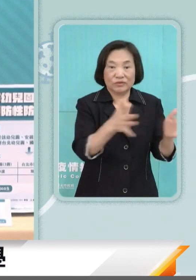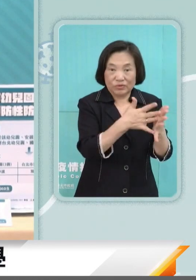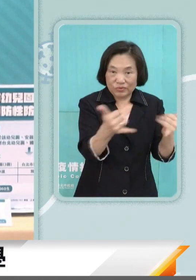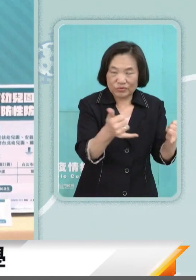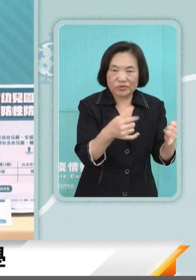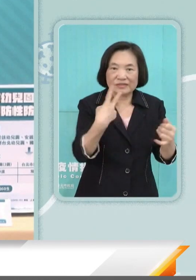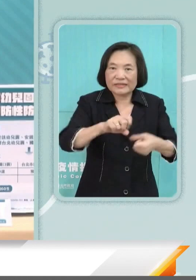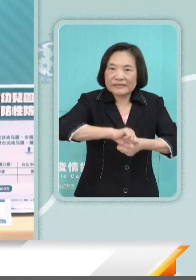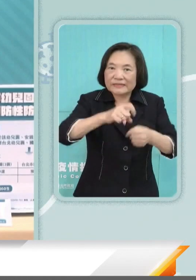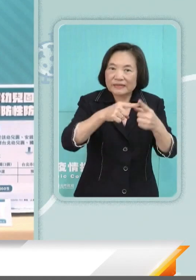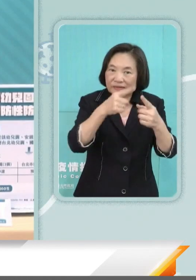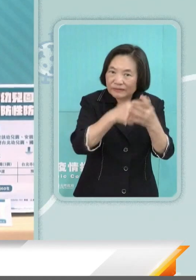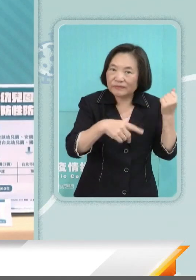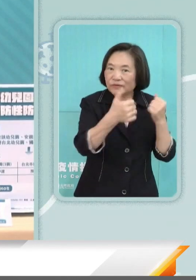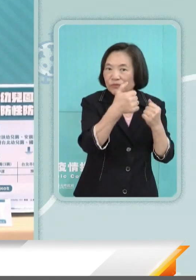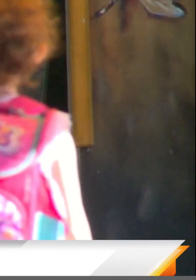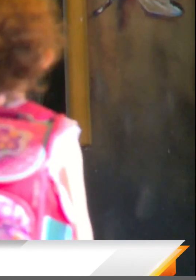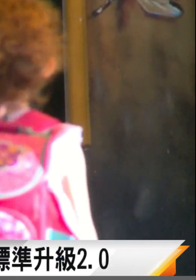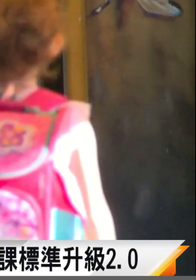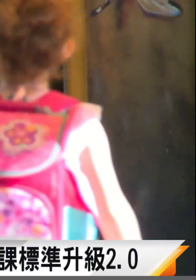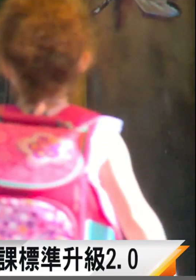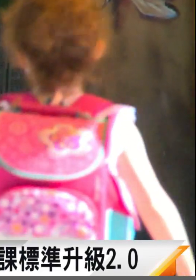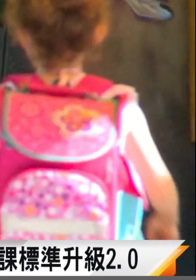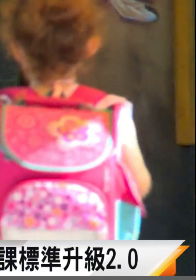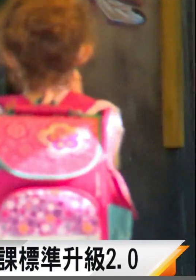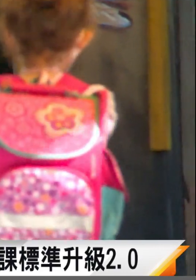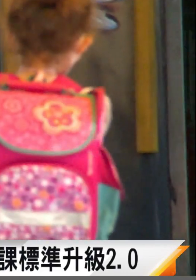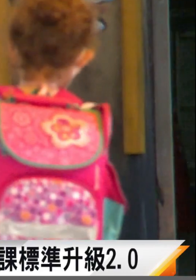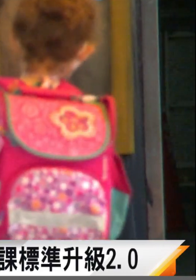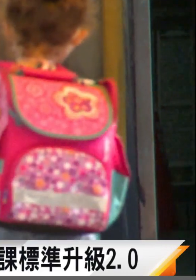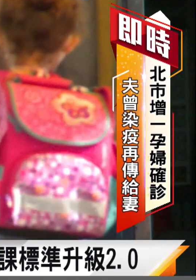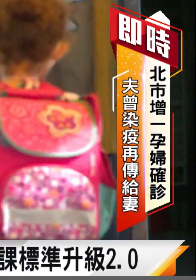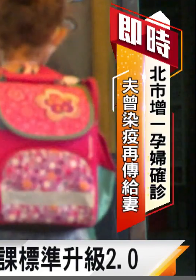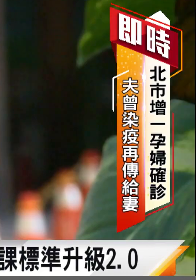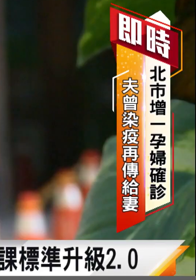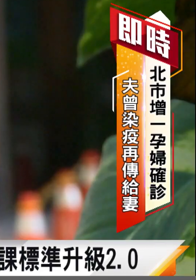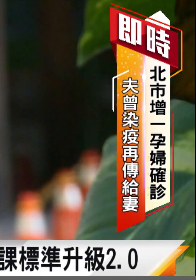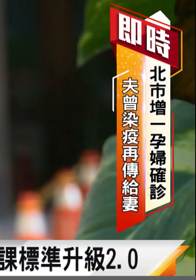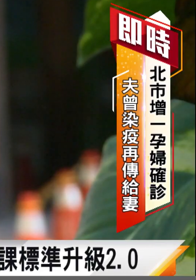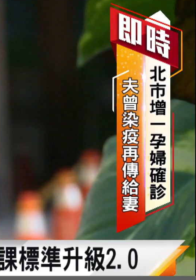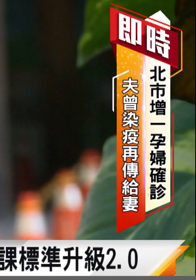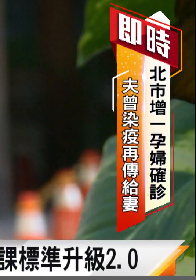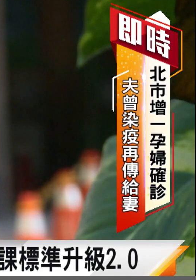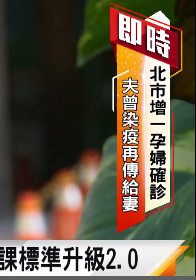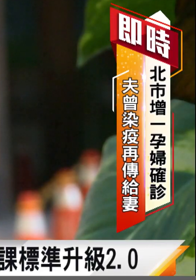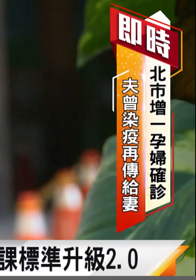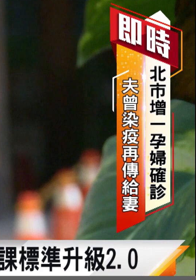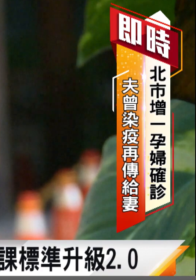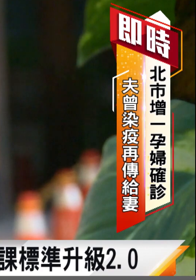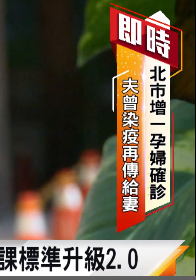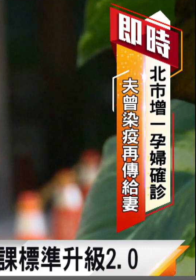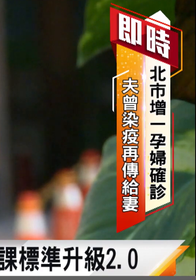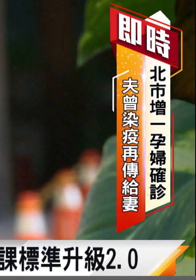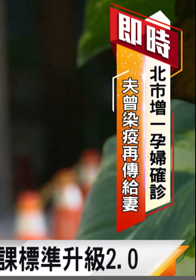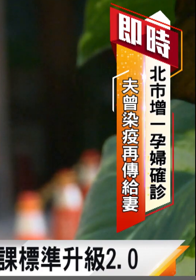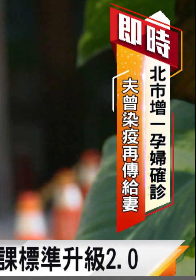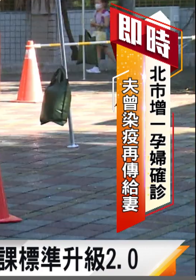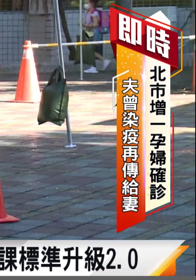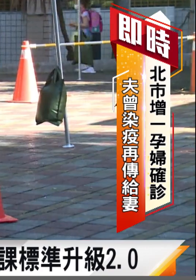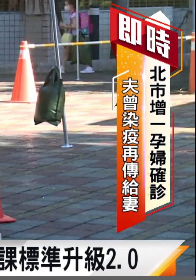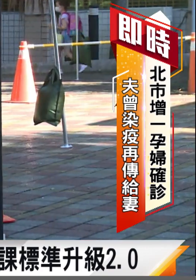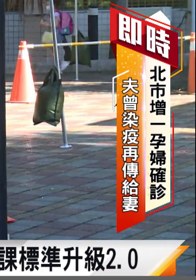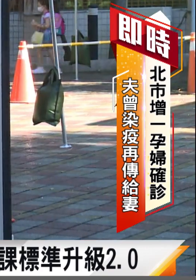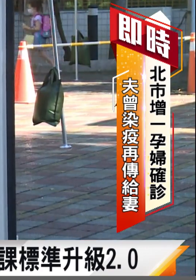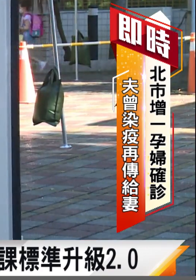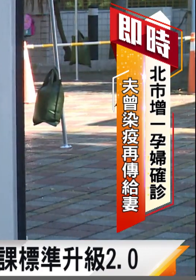那加起来是50位。 才开学不到一周，北市就有3间幼儿园、2间小学受到影响。面对 Delta 病毒来势汹